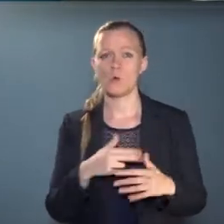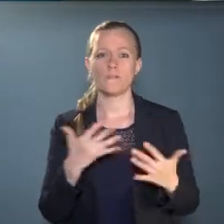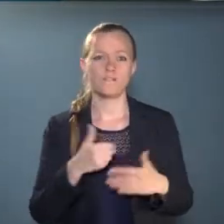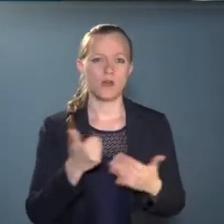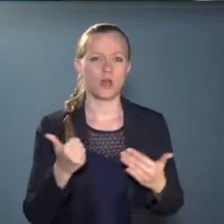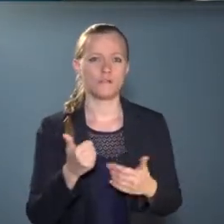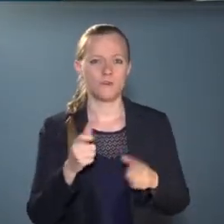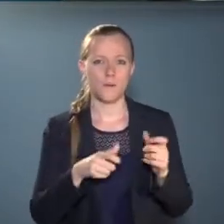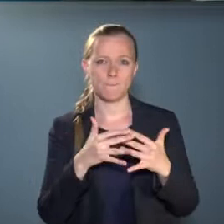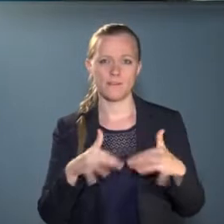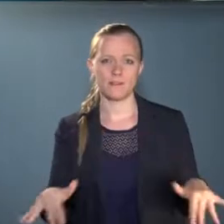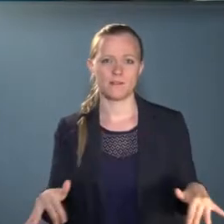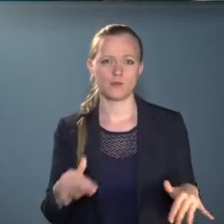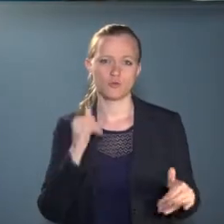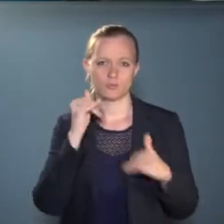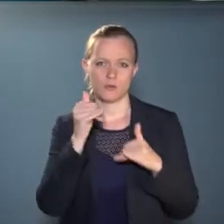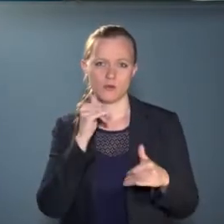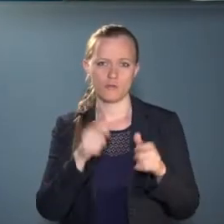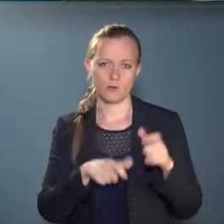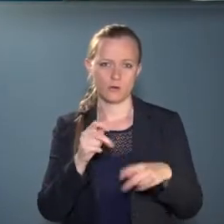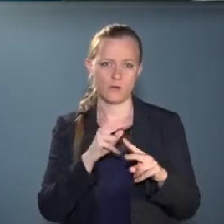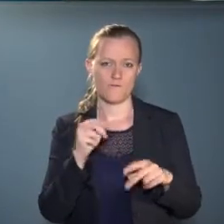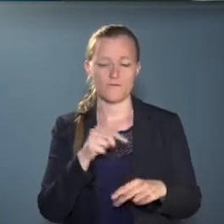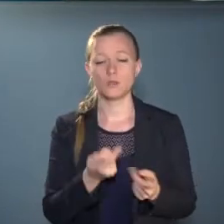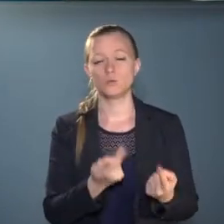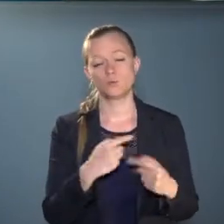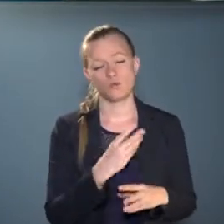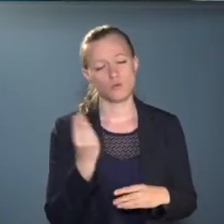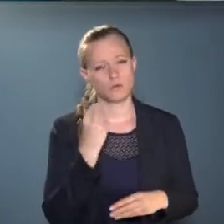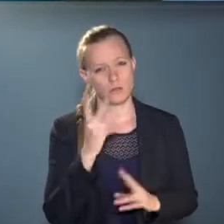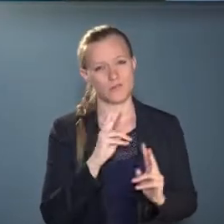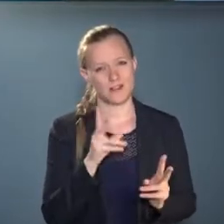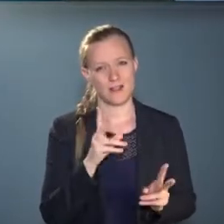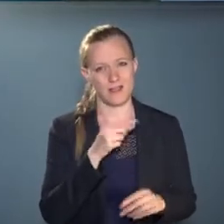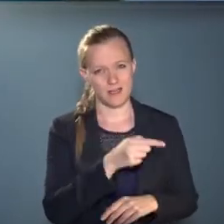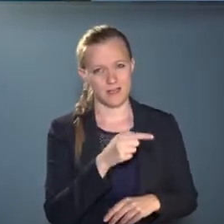milliós utasforgalommal bírnak, tehát mindenképpen lehet tőlük nagyon sok mindent tanulni.